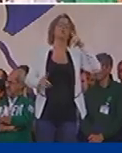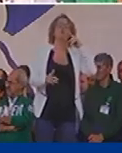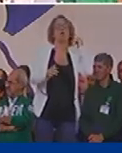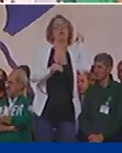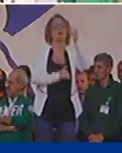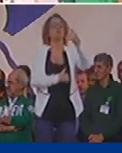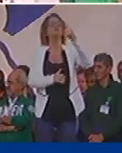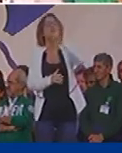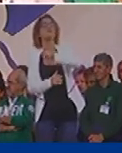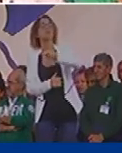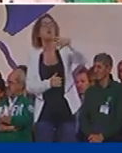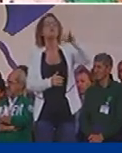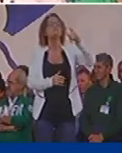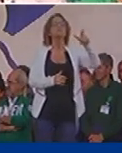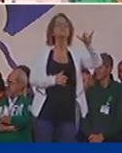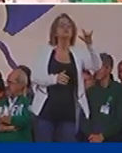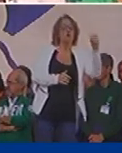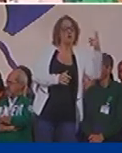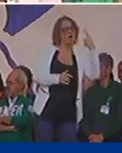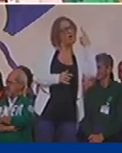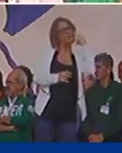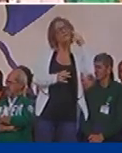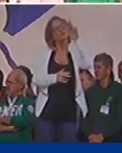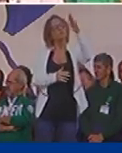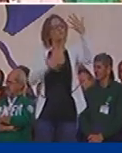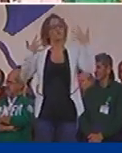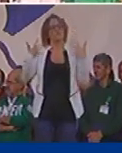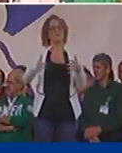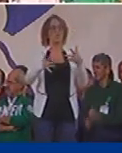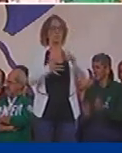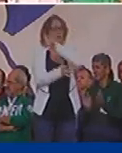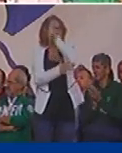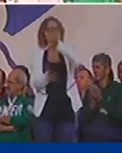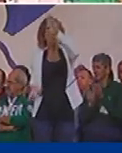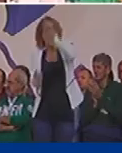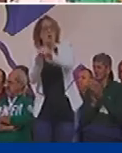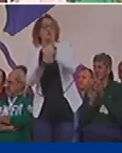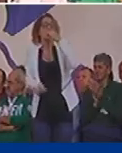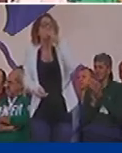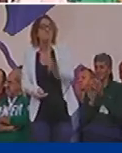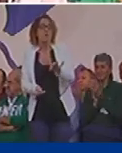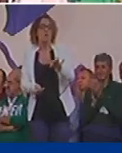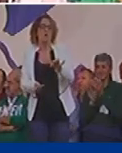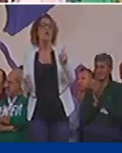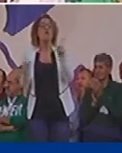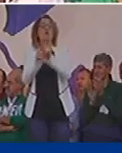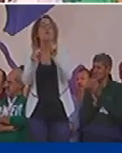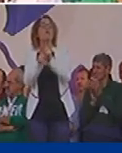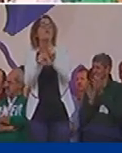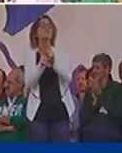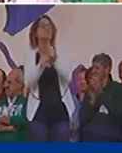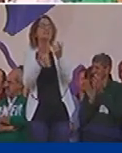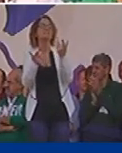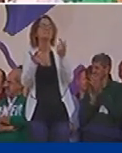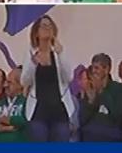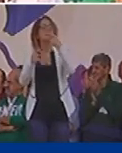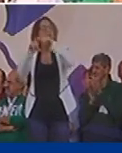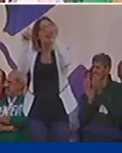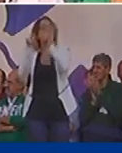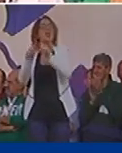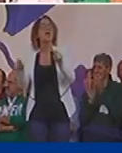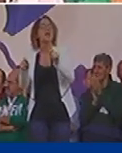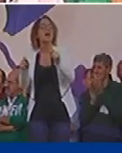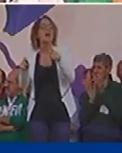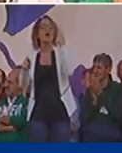Gianfranco Miglio. Questo paese può stare insieme come la Lega sta cercando di fare nel nome del